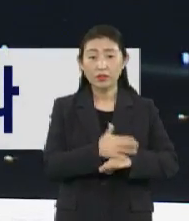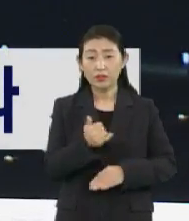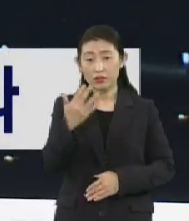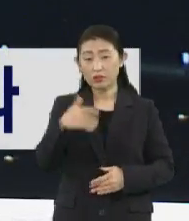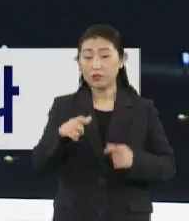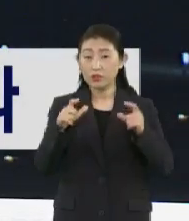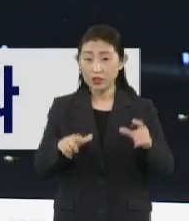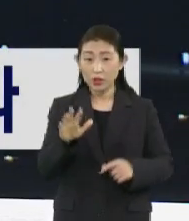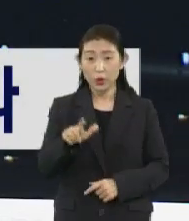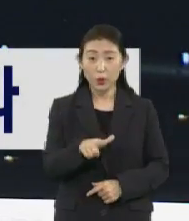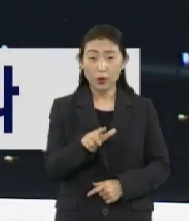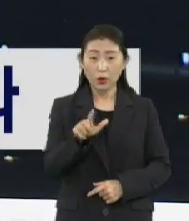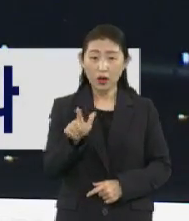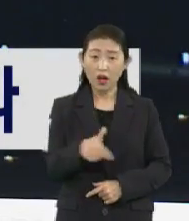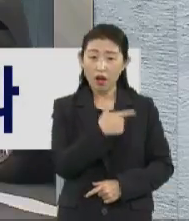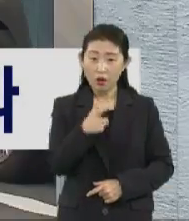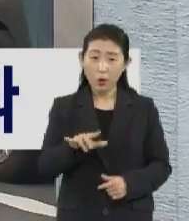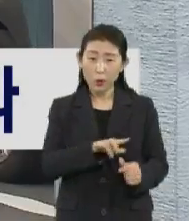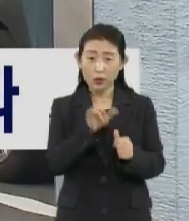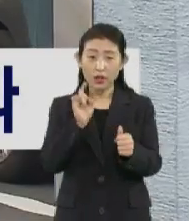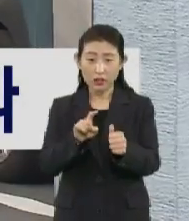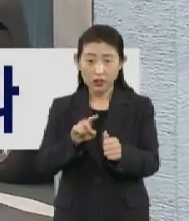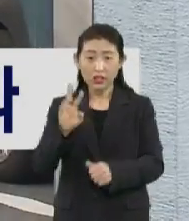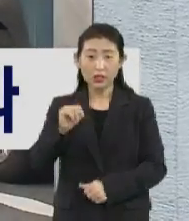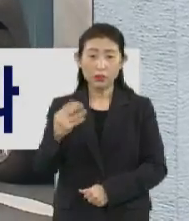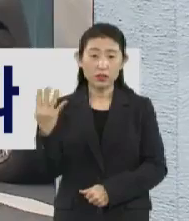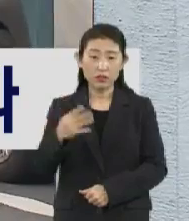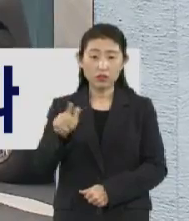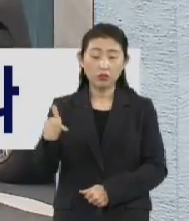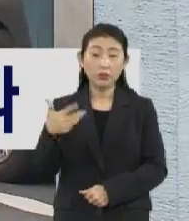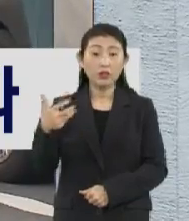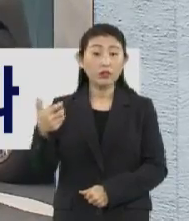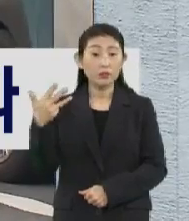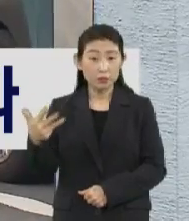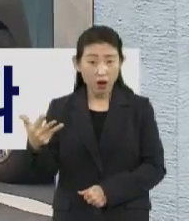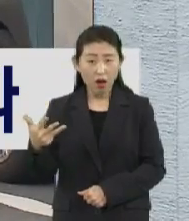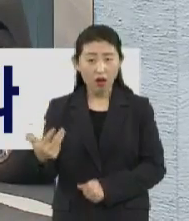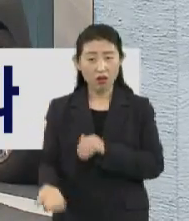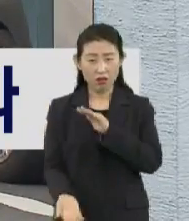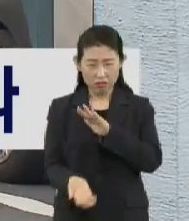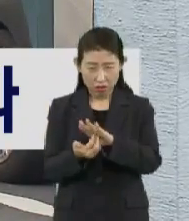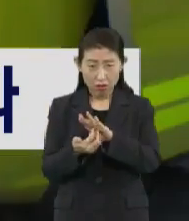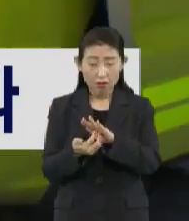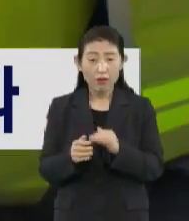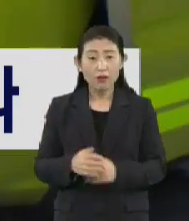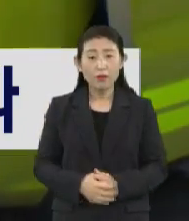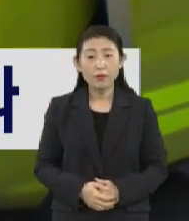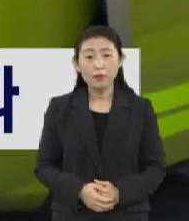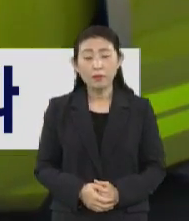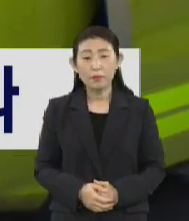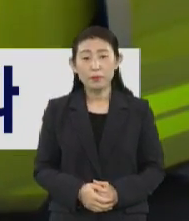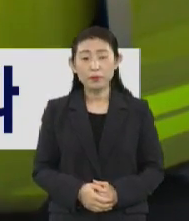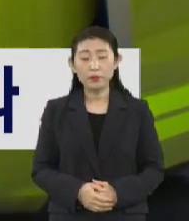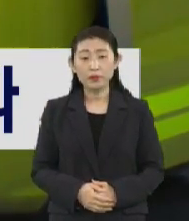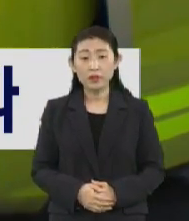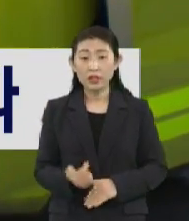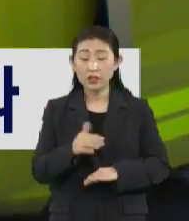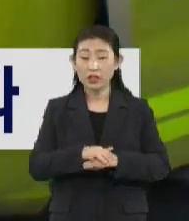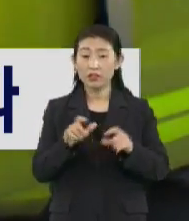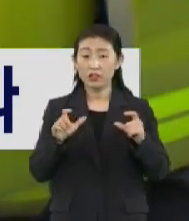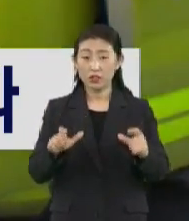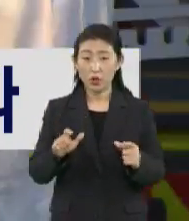대전 세종 충남 코론 알고 하루 확진 자가 24,600 88명 으로 역대 최다를 기록했습니다